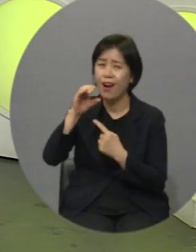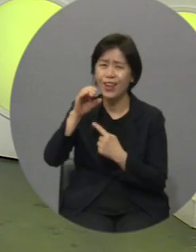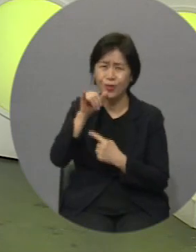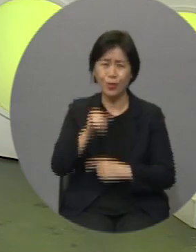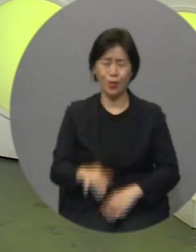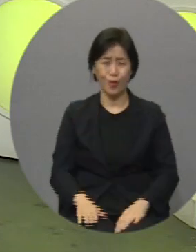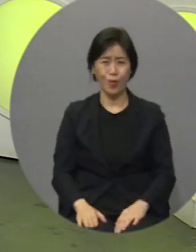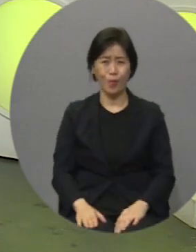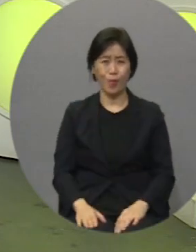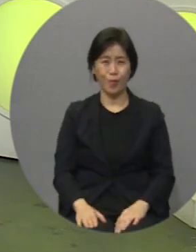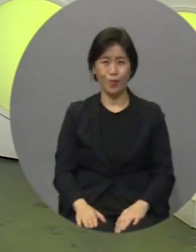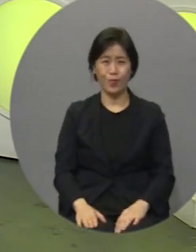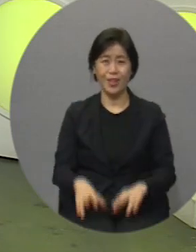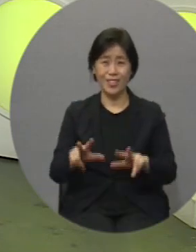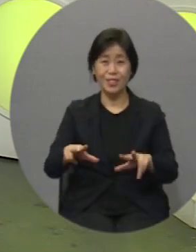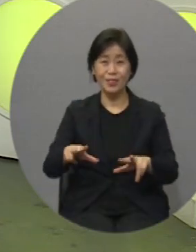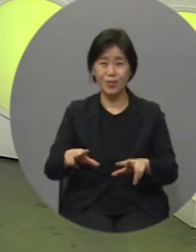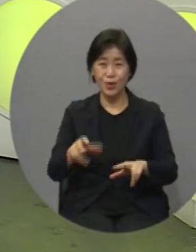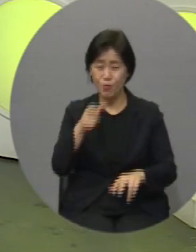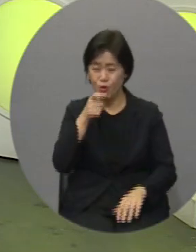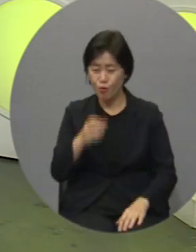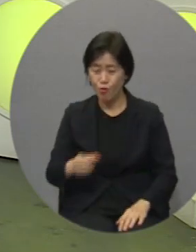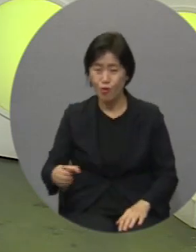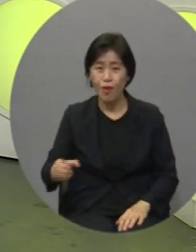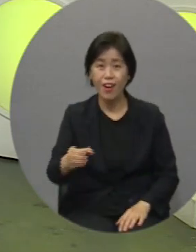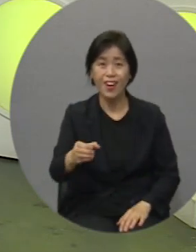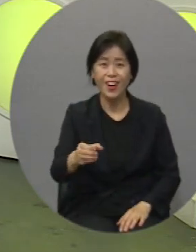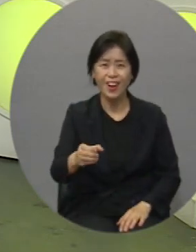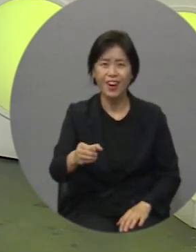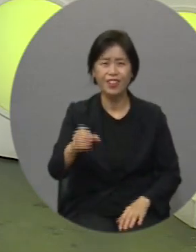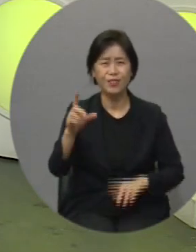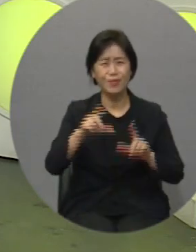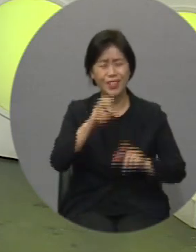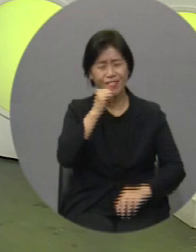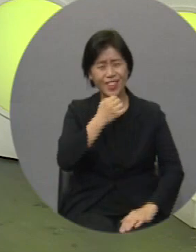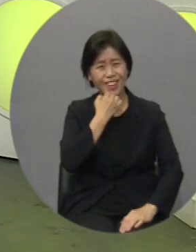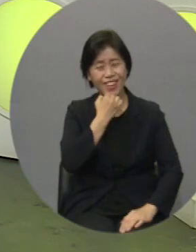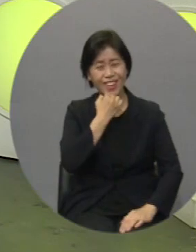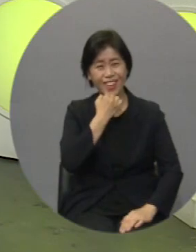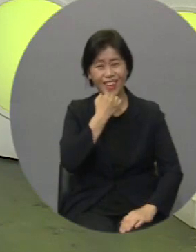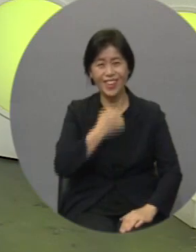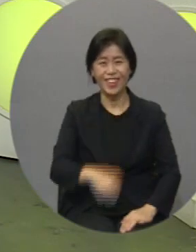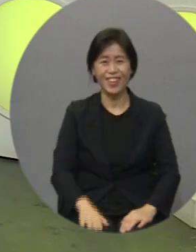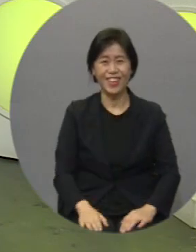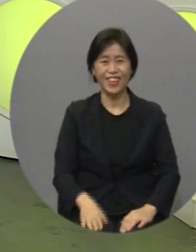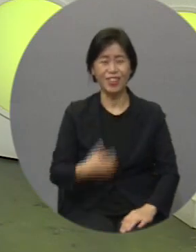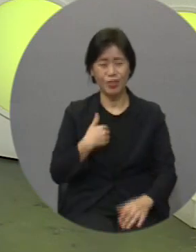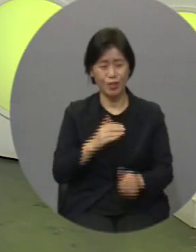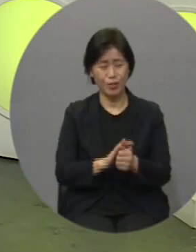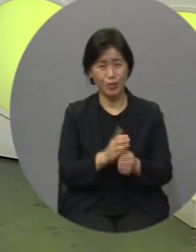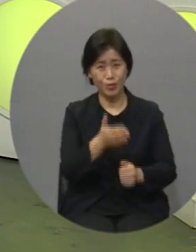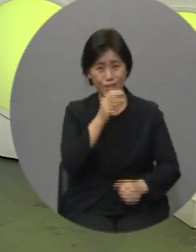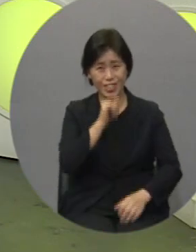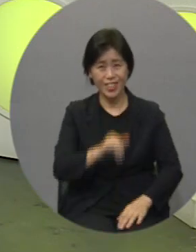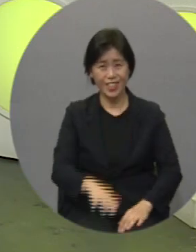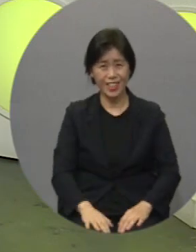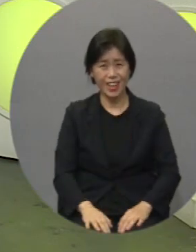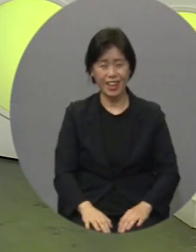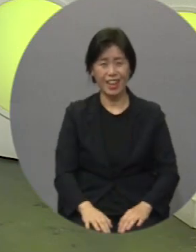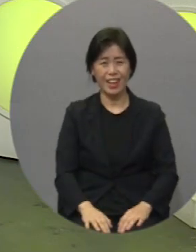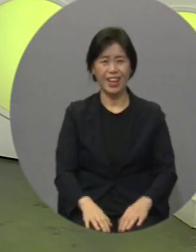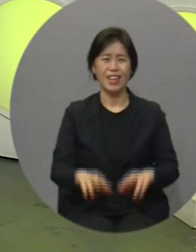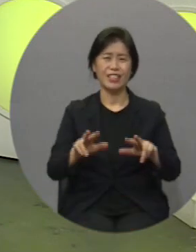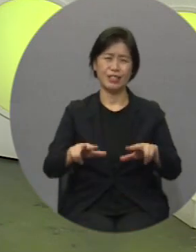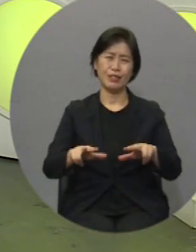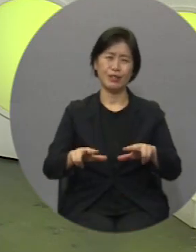마셨다. 네, 금방도 이 물병을 그렇죠, 좀 다 물병, 주면 되는데 그렇죠, 가지고 네, 나가시면 네, 끝나고 그냥 저희들이 갖고 나가면 되는데 왜냐하면 녹화 네, 방송인 줄 알고